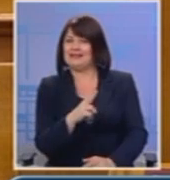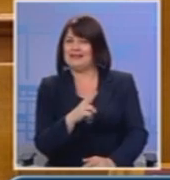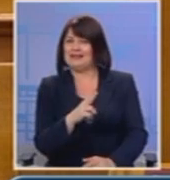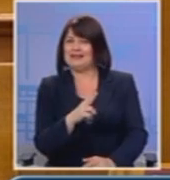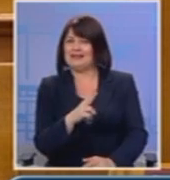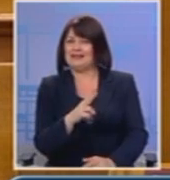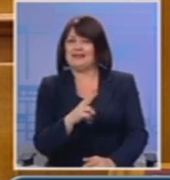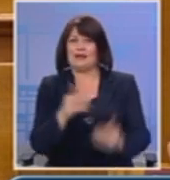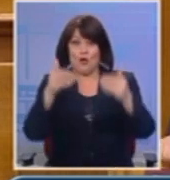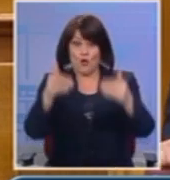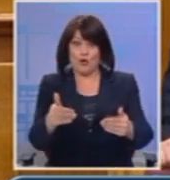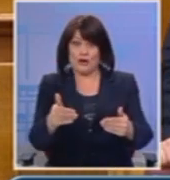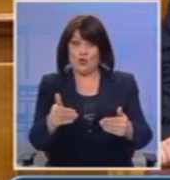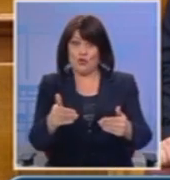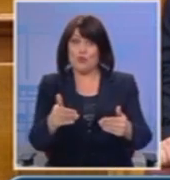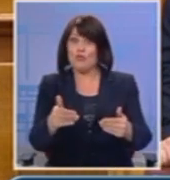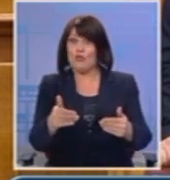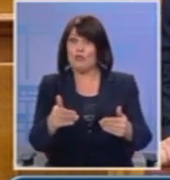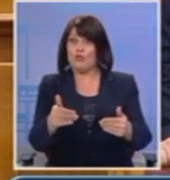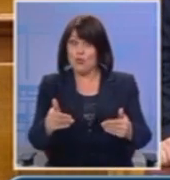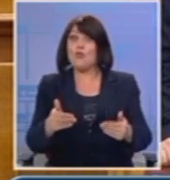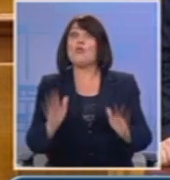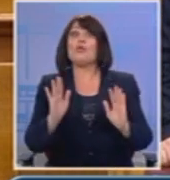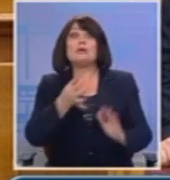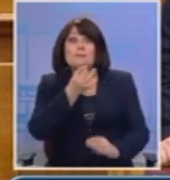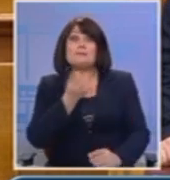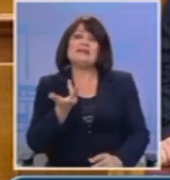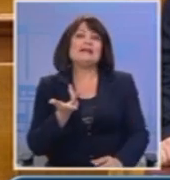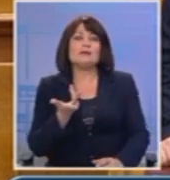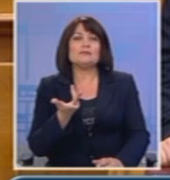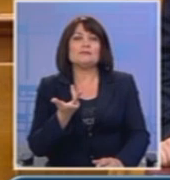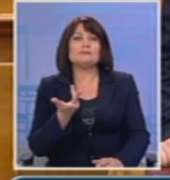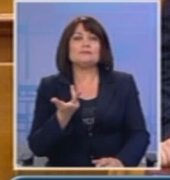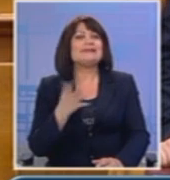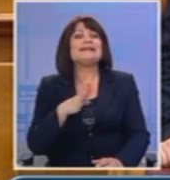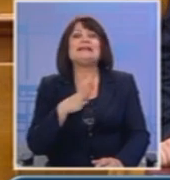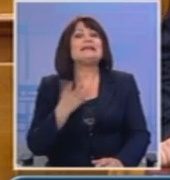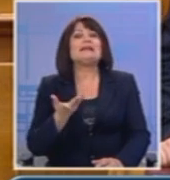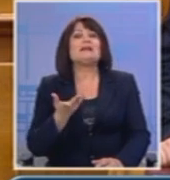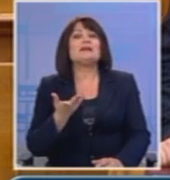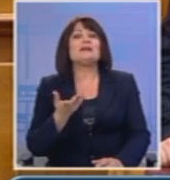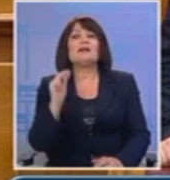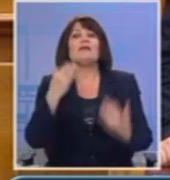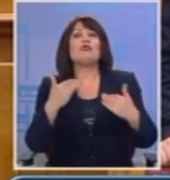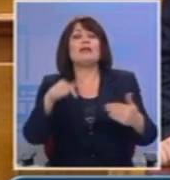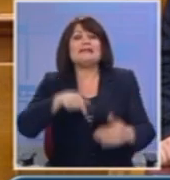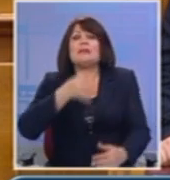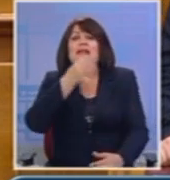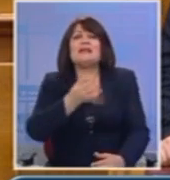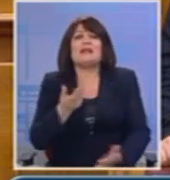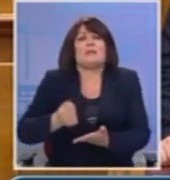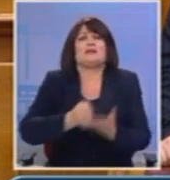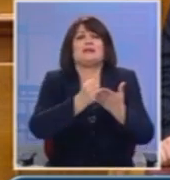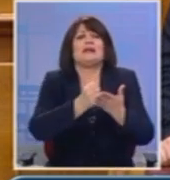απαράβατο όριο τι λέτε τι θέλετε να πει η βουλή σήμερα για να σας